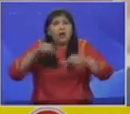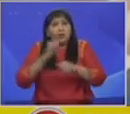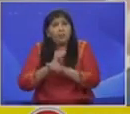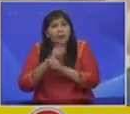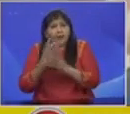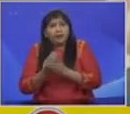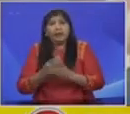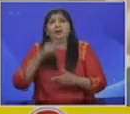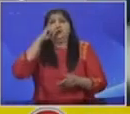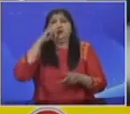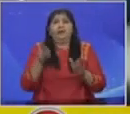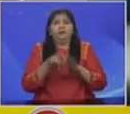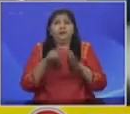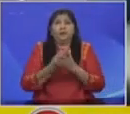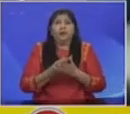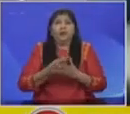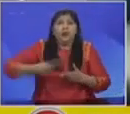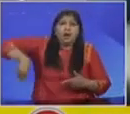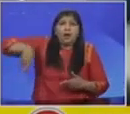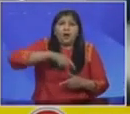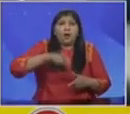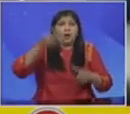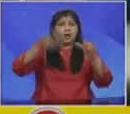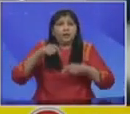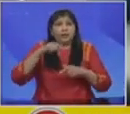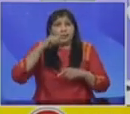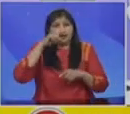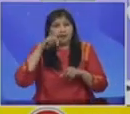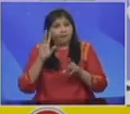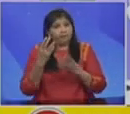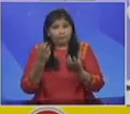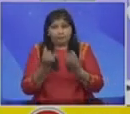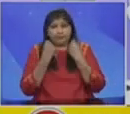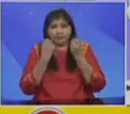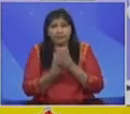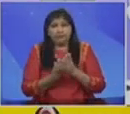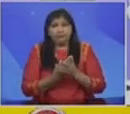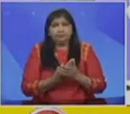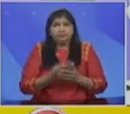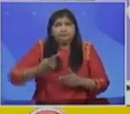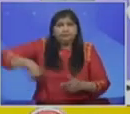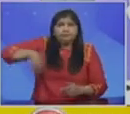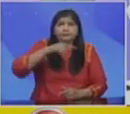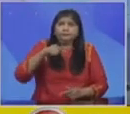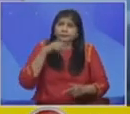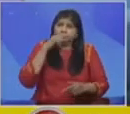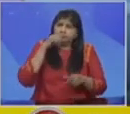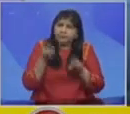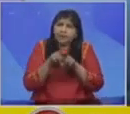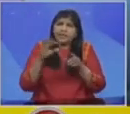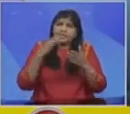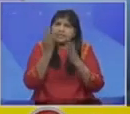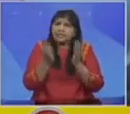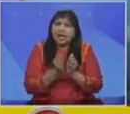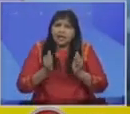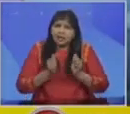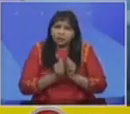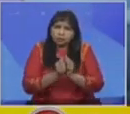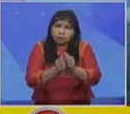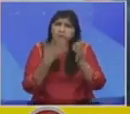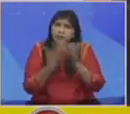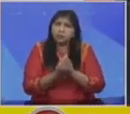गर्व होना। जब प्रत्येक देशवासी गर्व करता है, प्रत्येक देशवासी जुड़ता है,